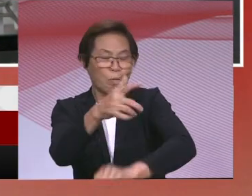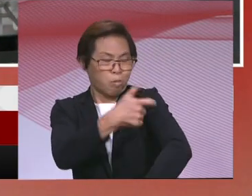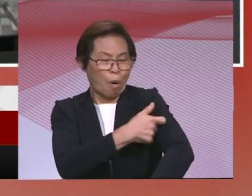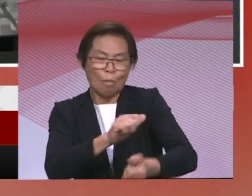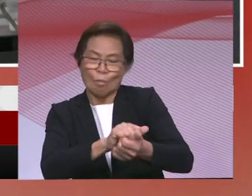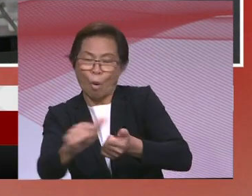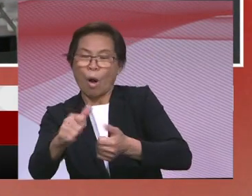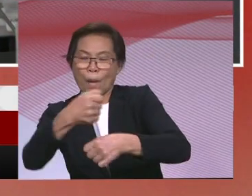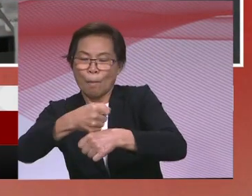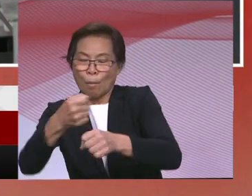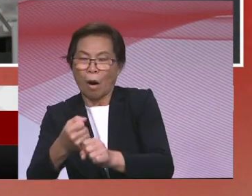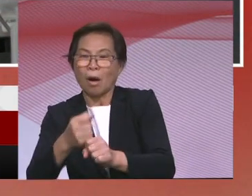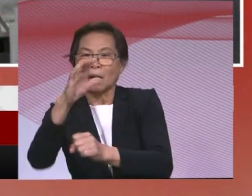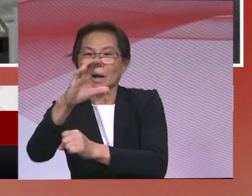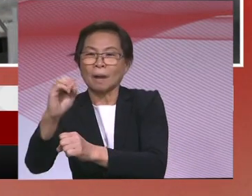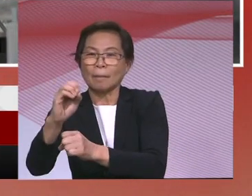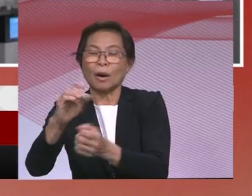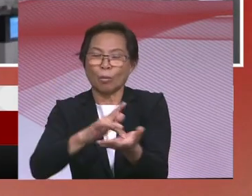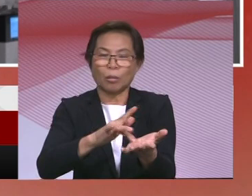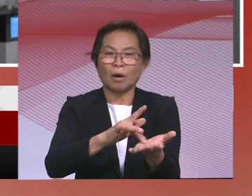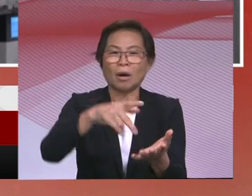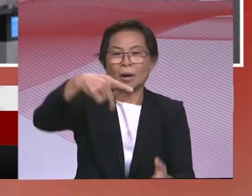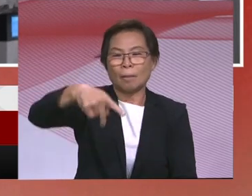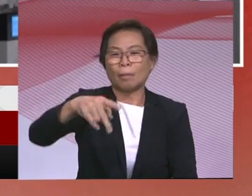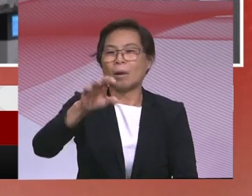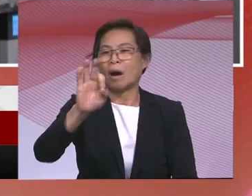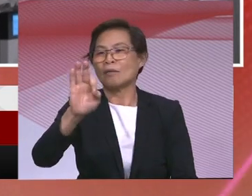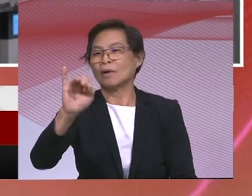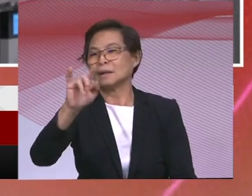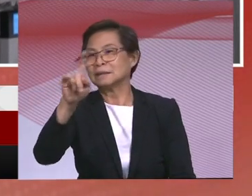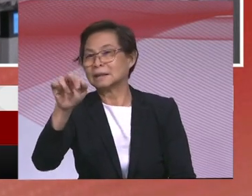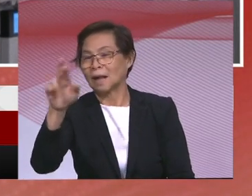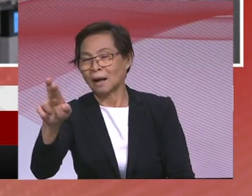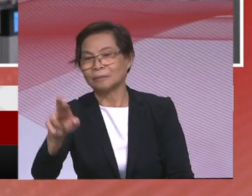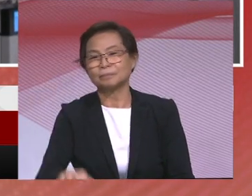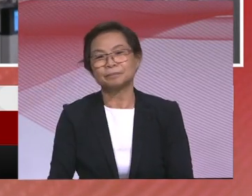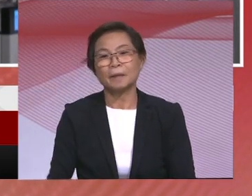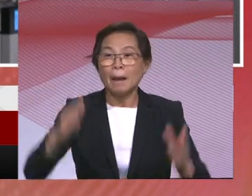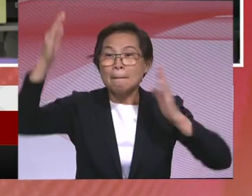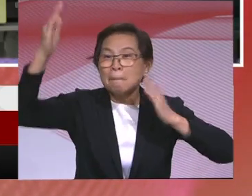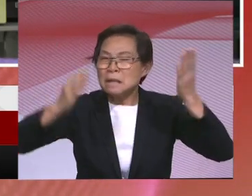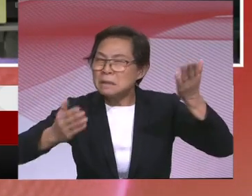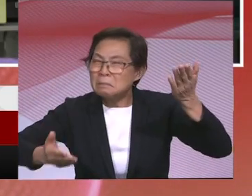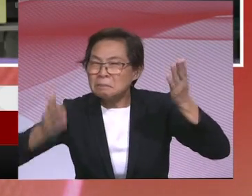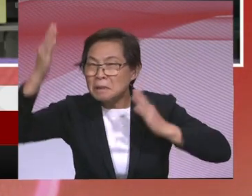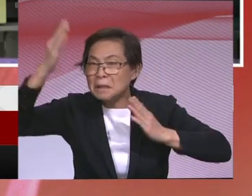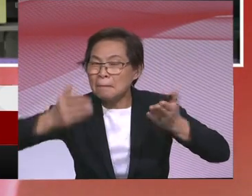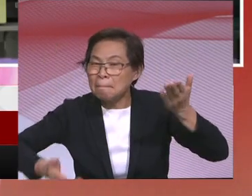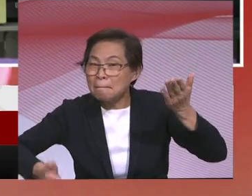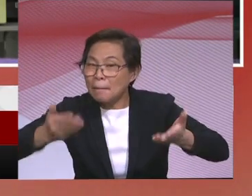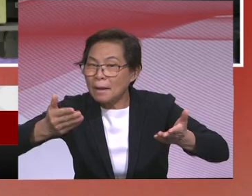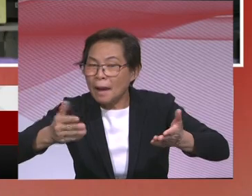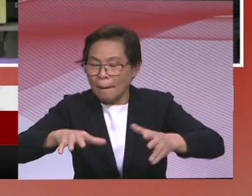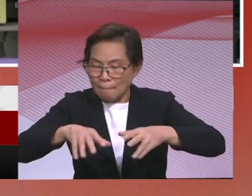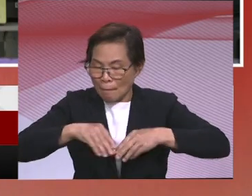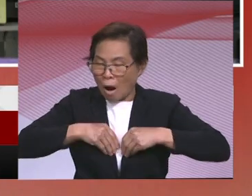yang dihasilkan Syaikh Faiza Hai justru Malaysia dijangka akan